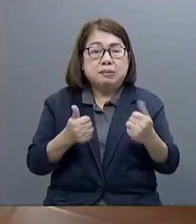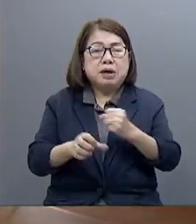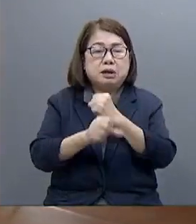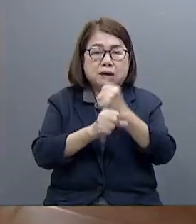ครับ